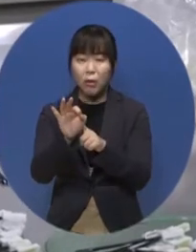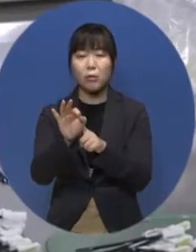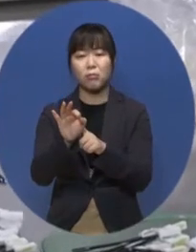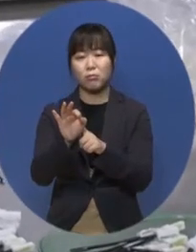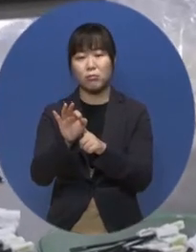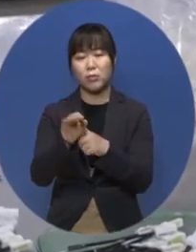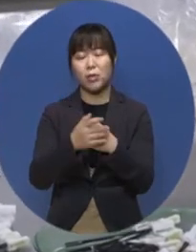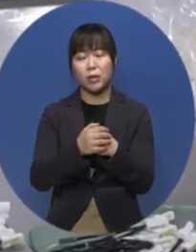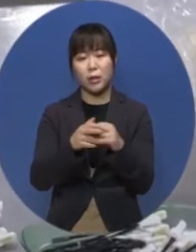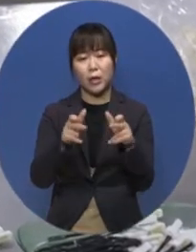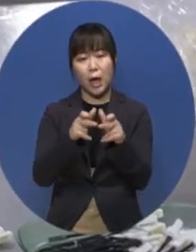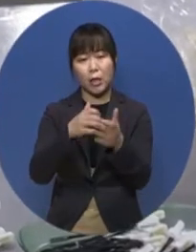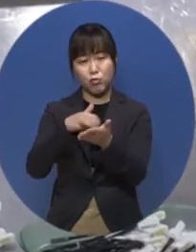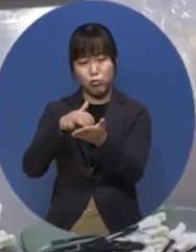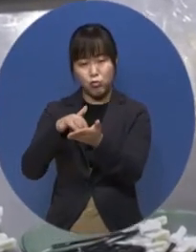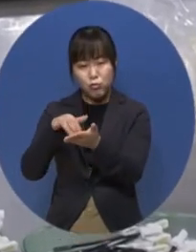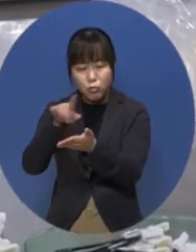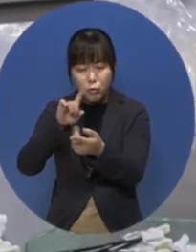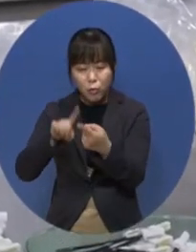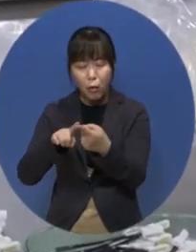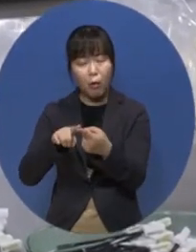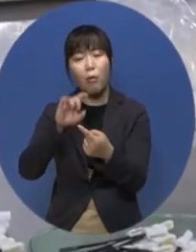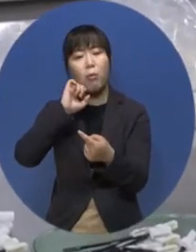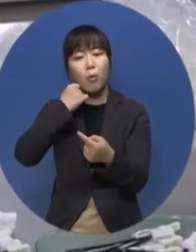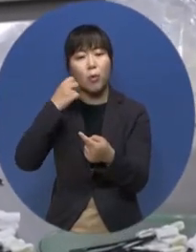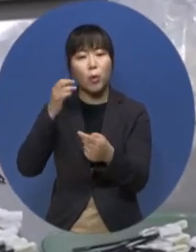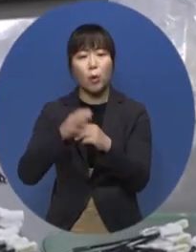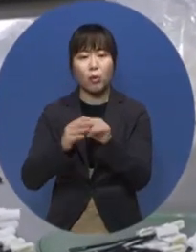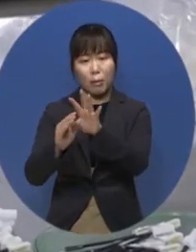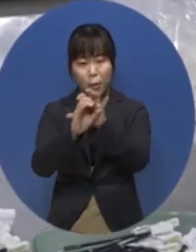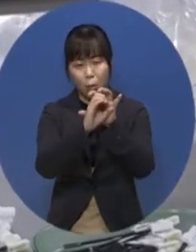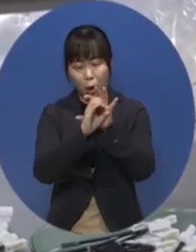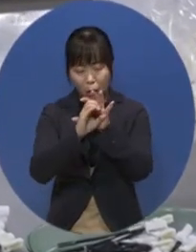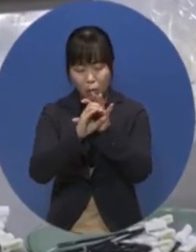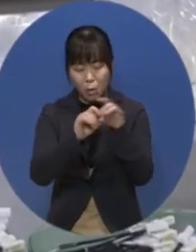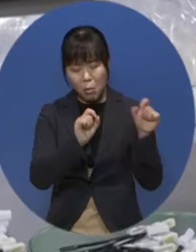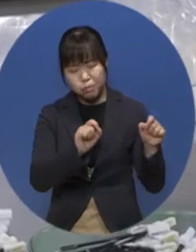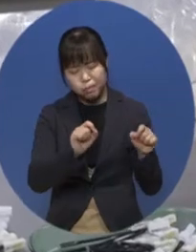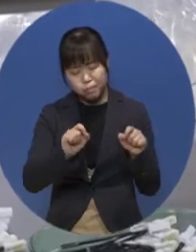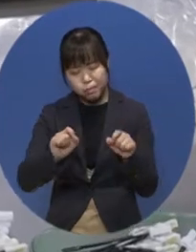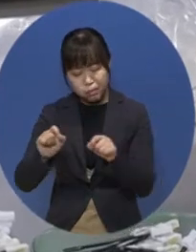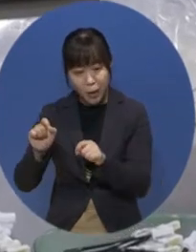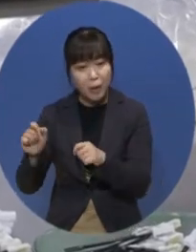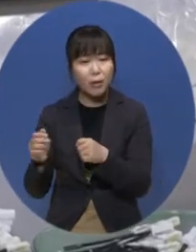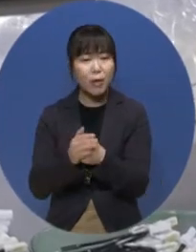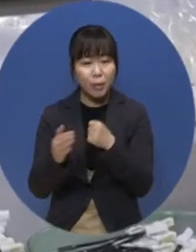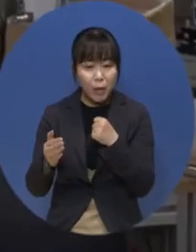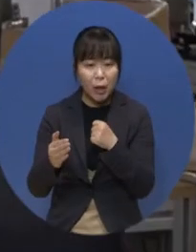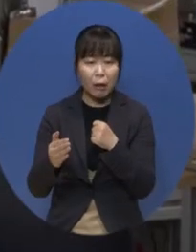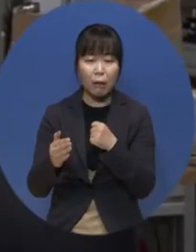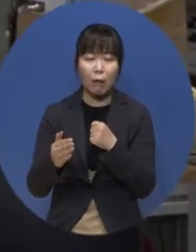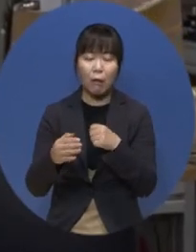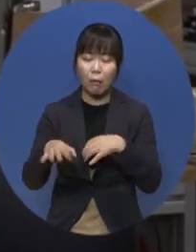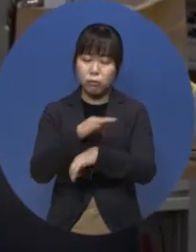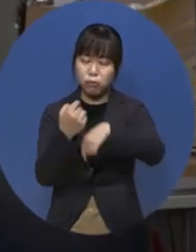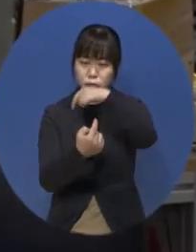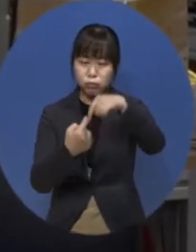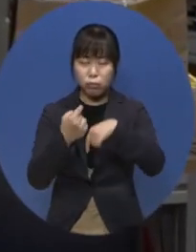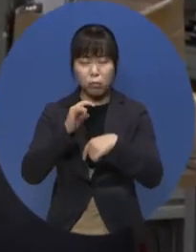장애인 수만큼 충당 해주지 않고 있으며 특히 코라 1 9 장기 사태로 이중 경영난으로